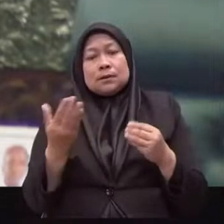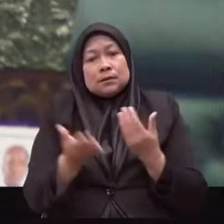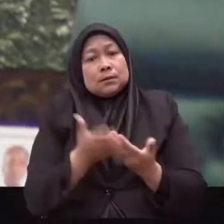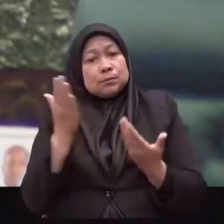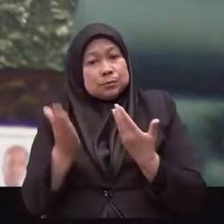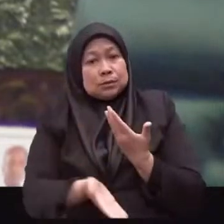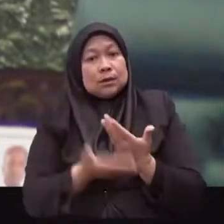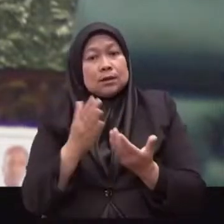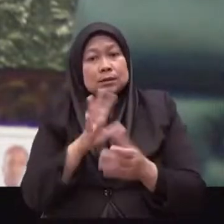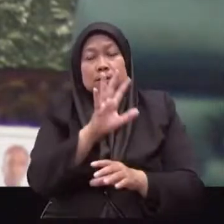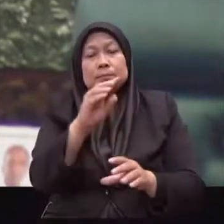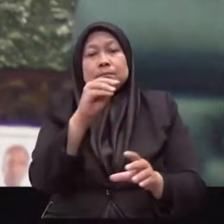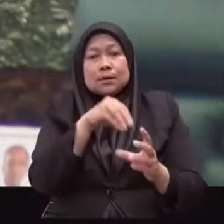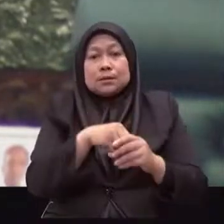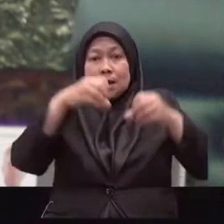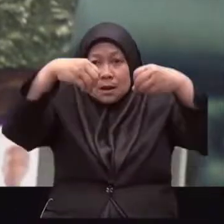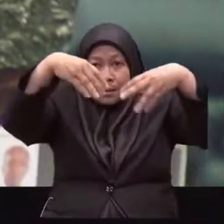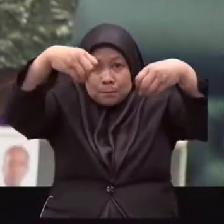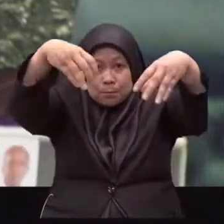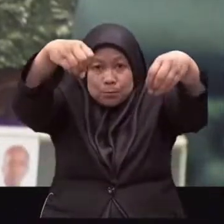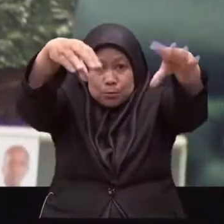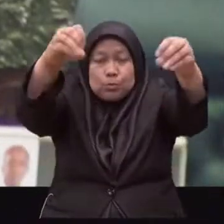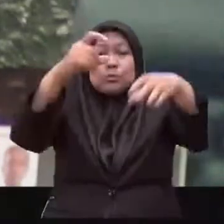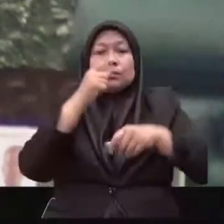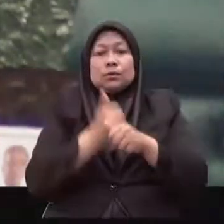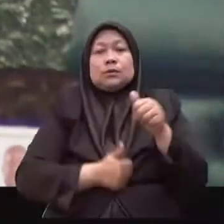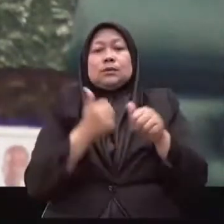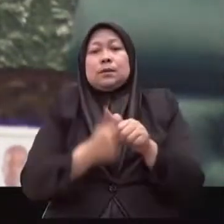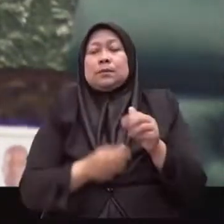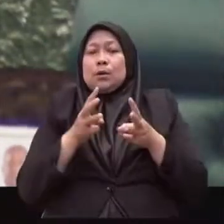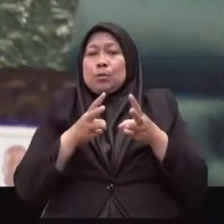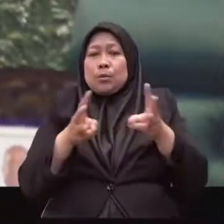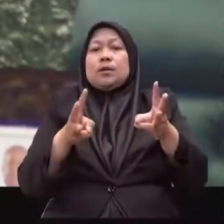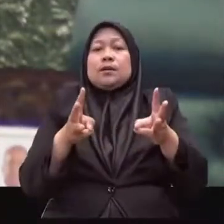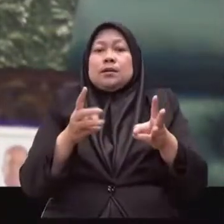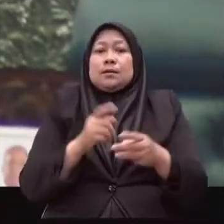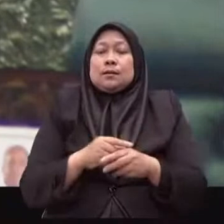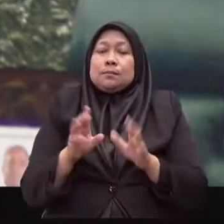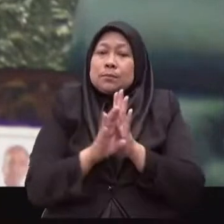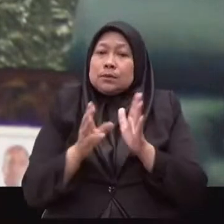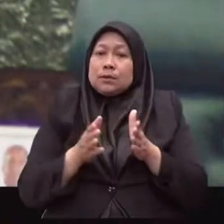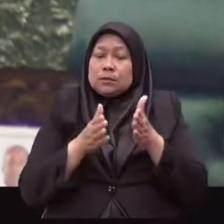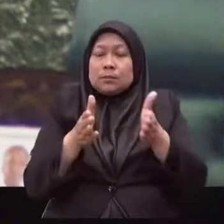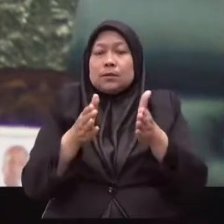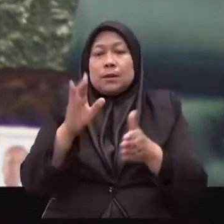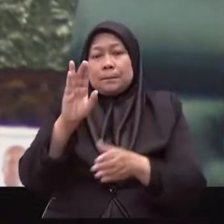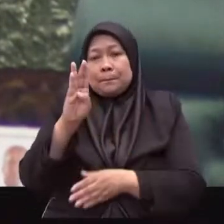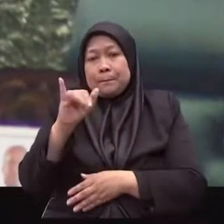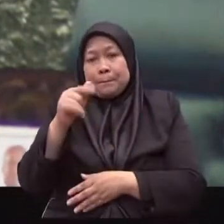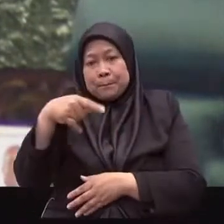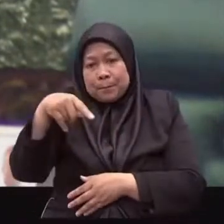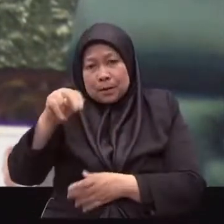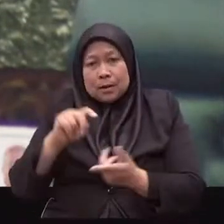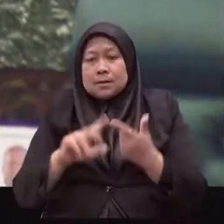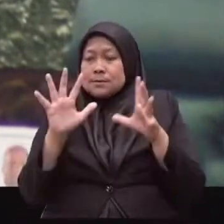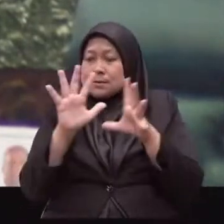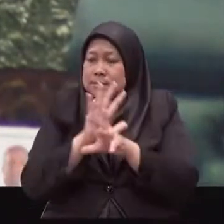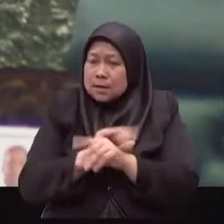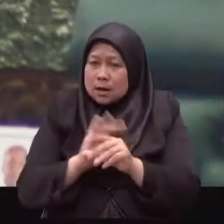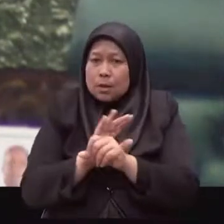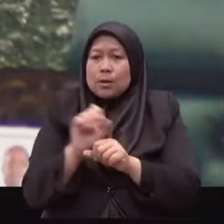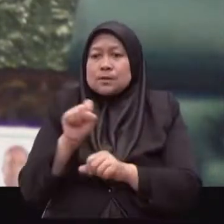bola Pinang kini boleh dikatakan well establish sebagai hub Rantau bagi Sarekat global